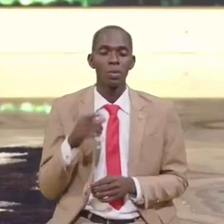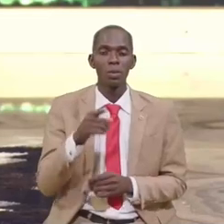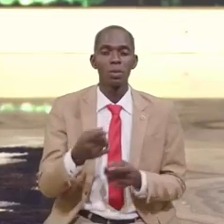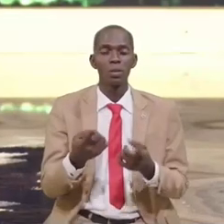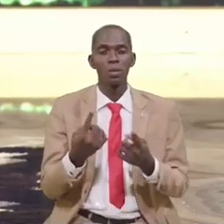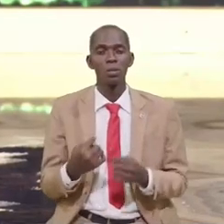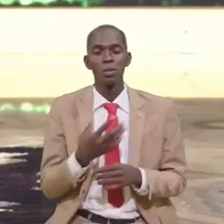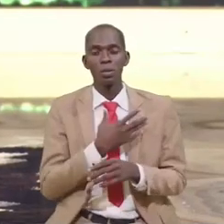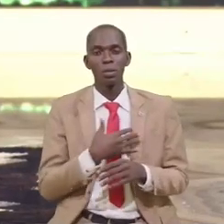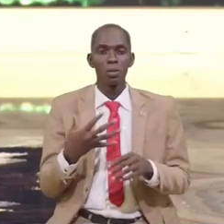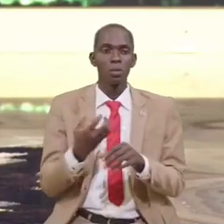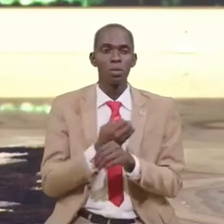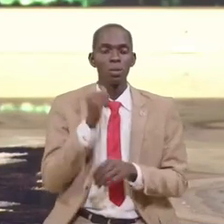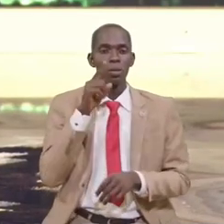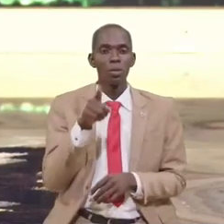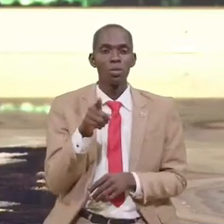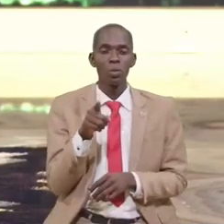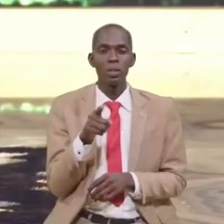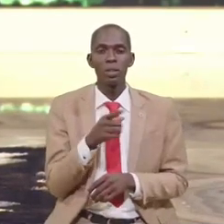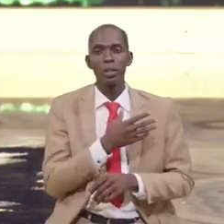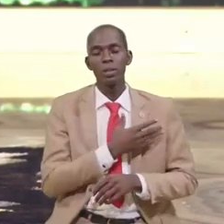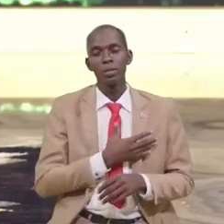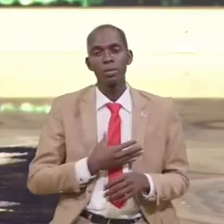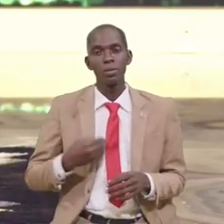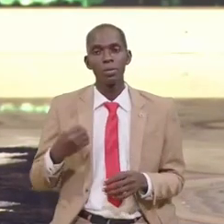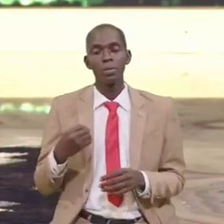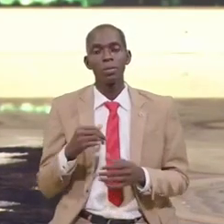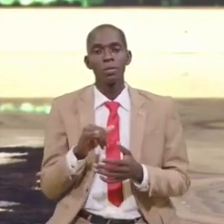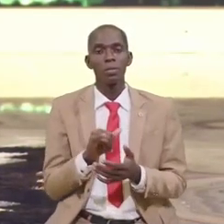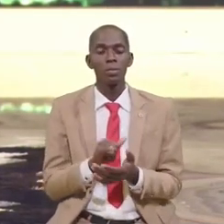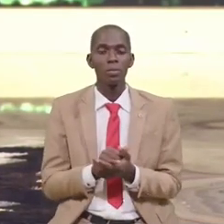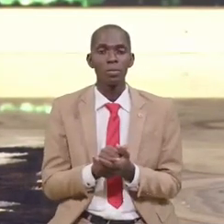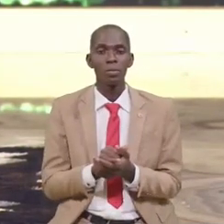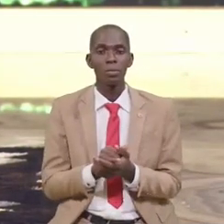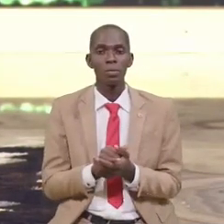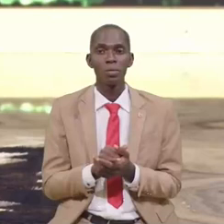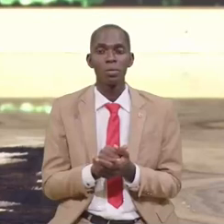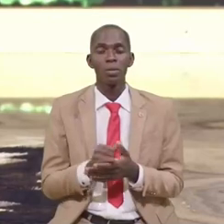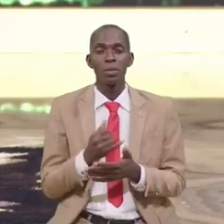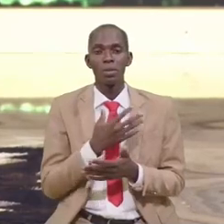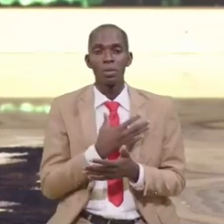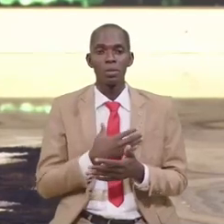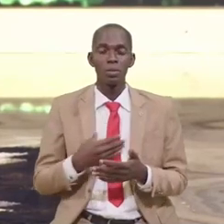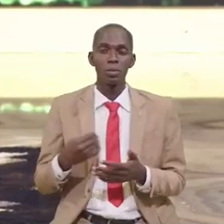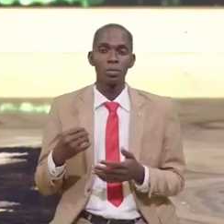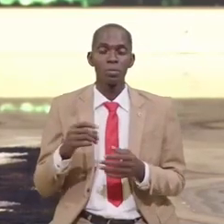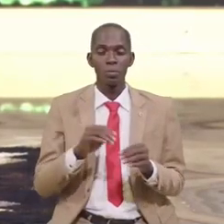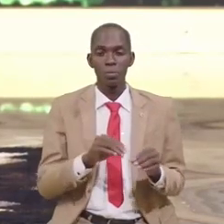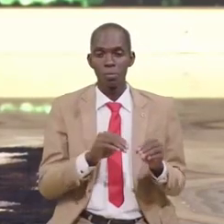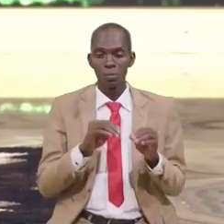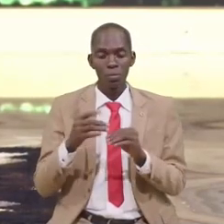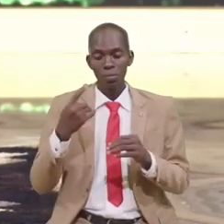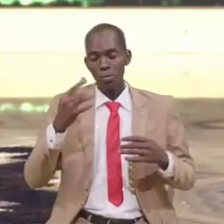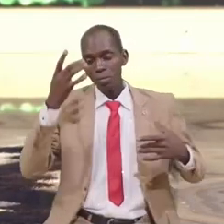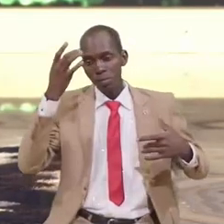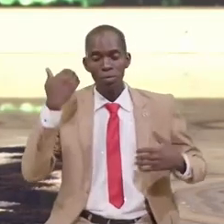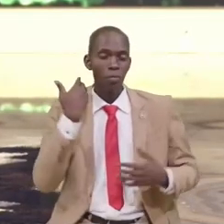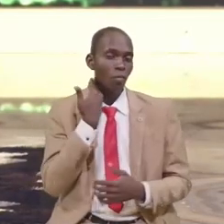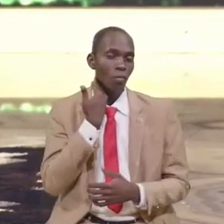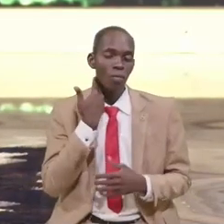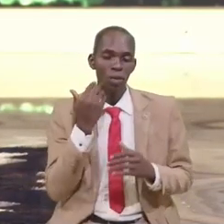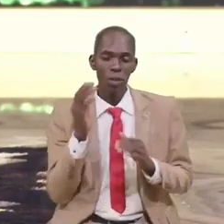S'étant approché, il la fit lever en lui prenant la main, et à l'instant la fièvre la